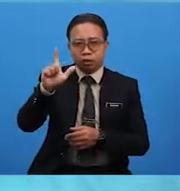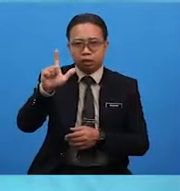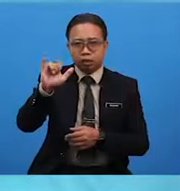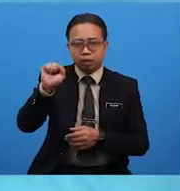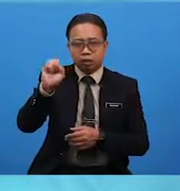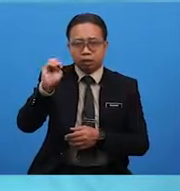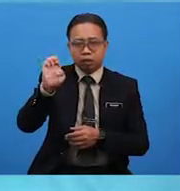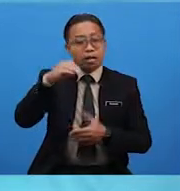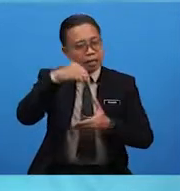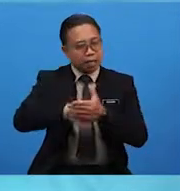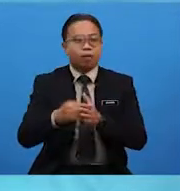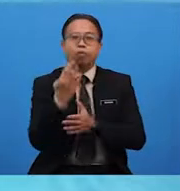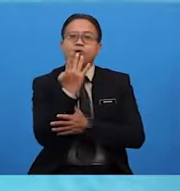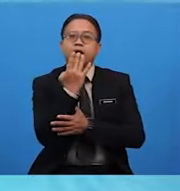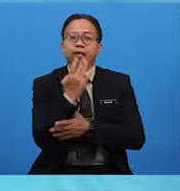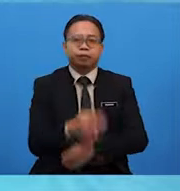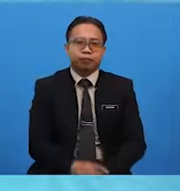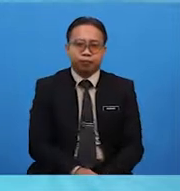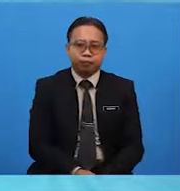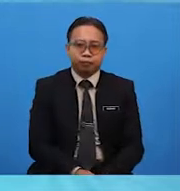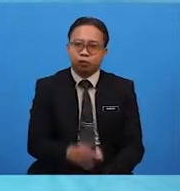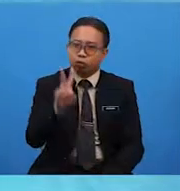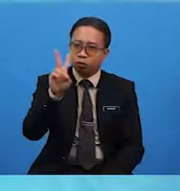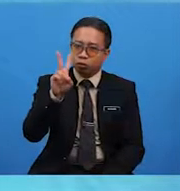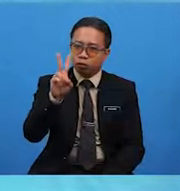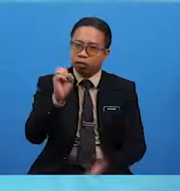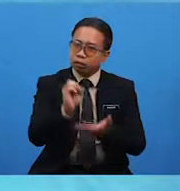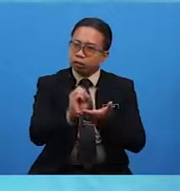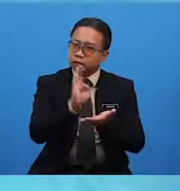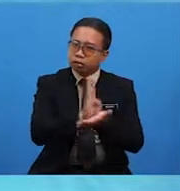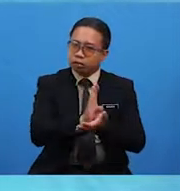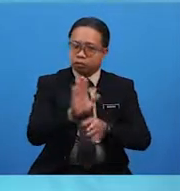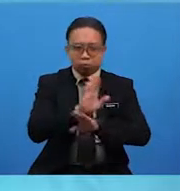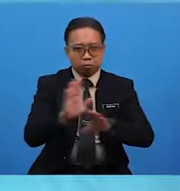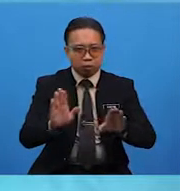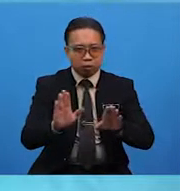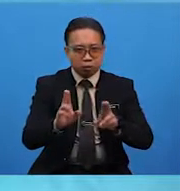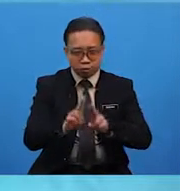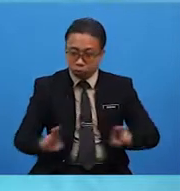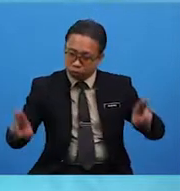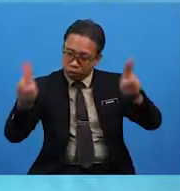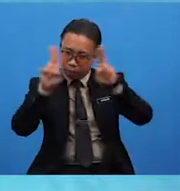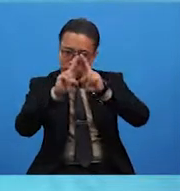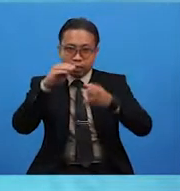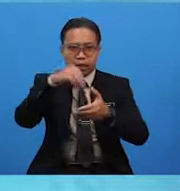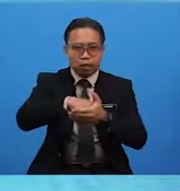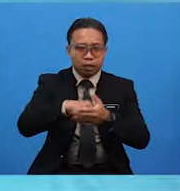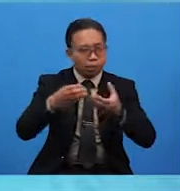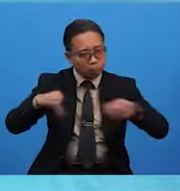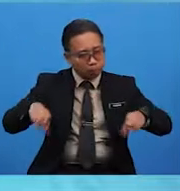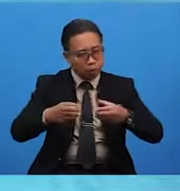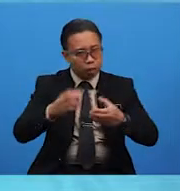warna kedua subjek tidak dijadikan peka ada utama dalam menghasilkan